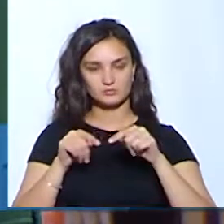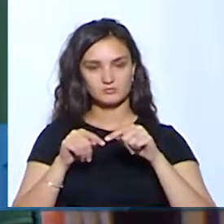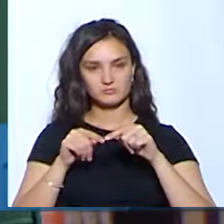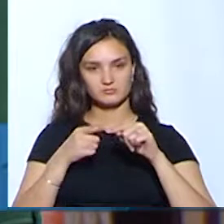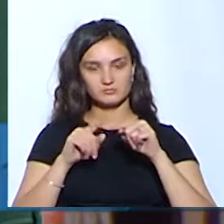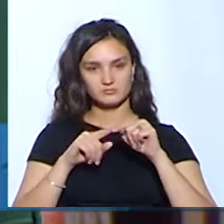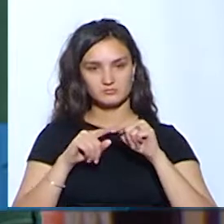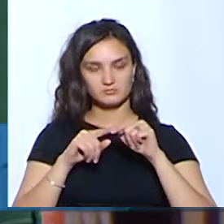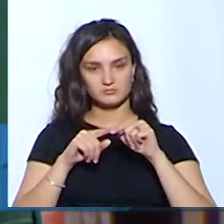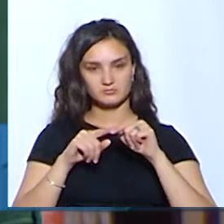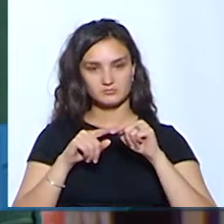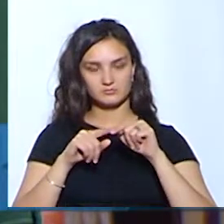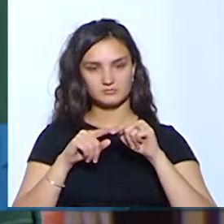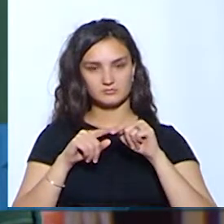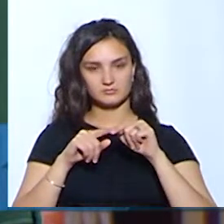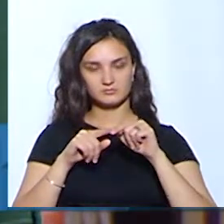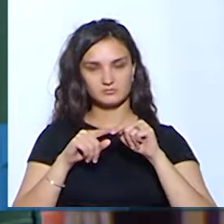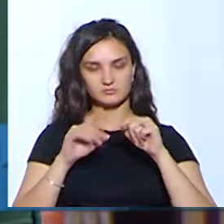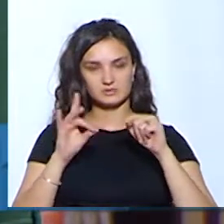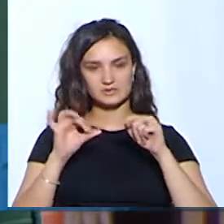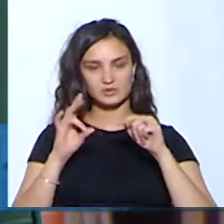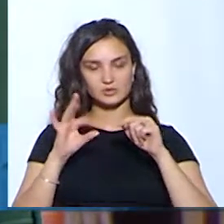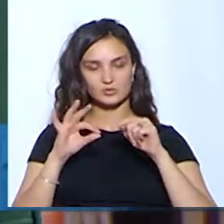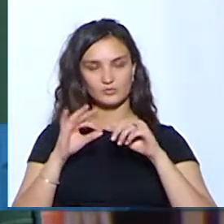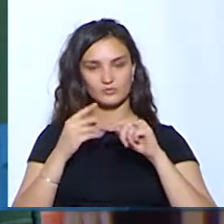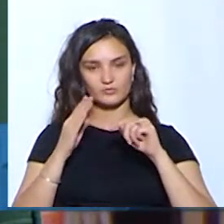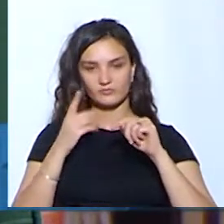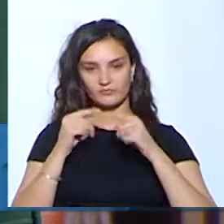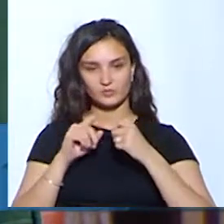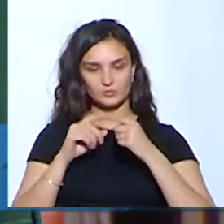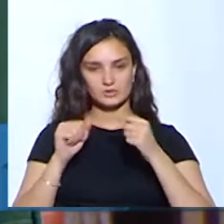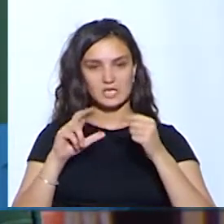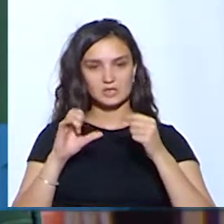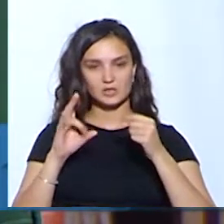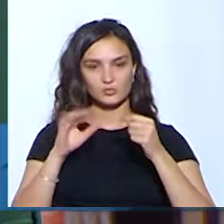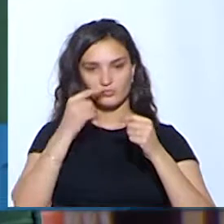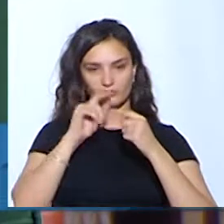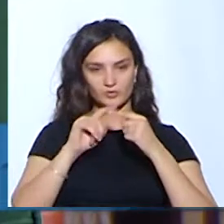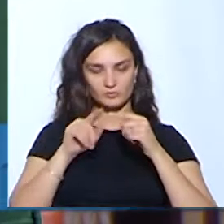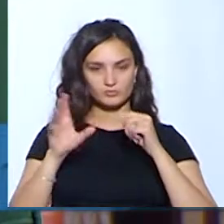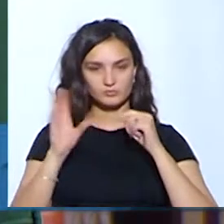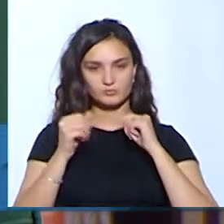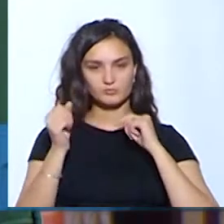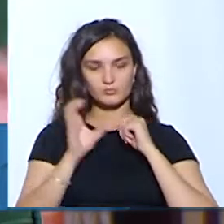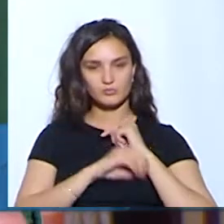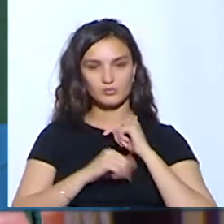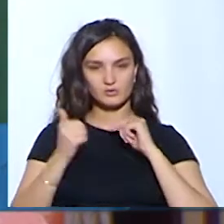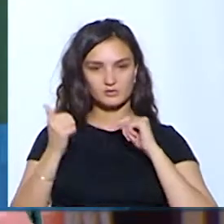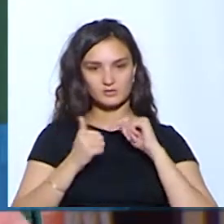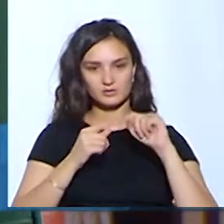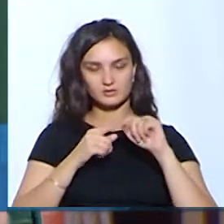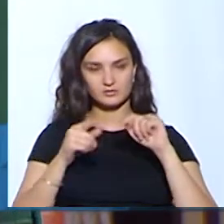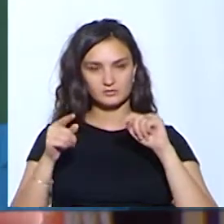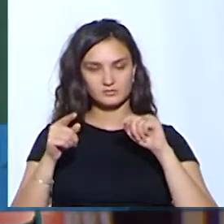ზედამხედველობაზე გადავედით. თავიდან რინო ვირუსი ცირკულირებდა და ადენო ვირუსი, აი ამ ბოლო კვირაში გამრავალ